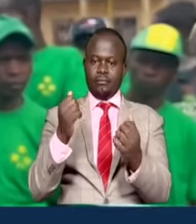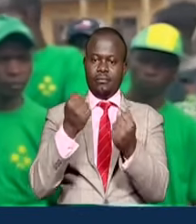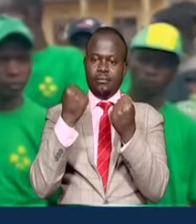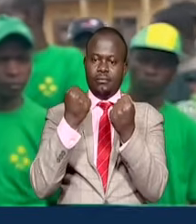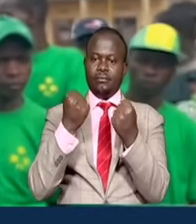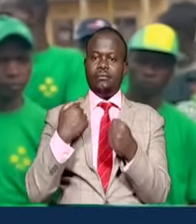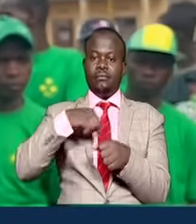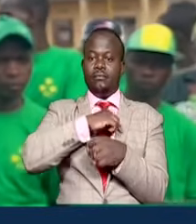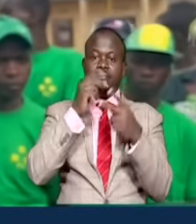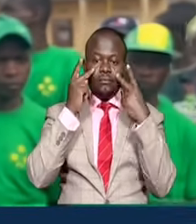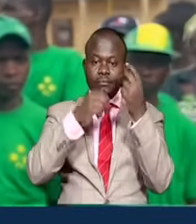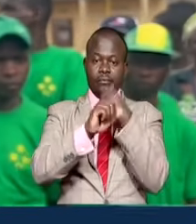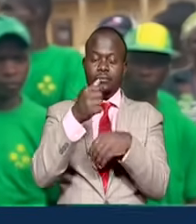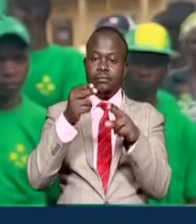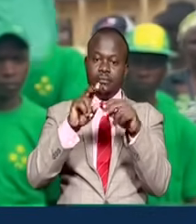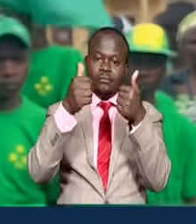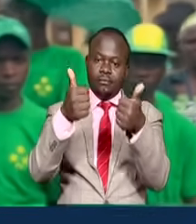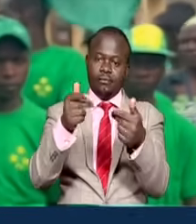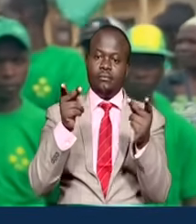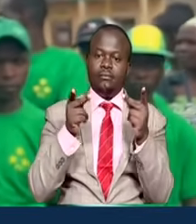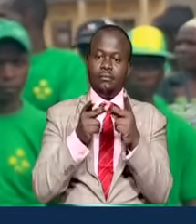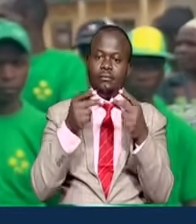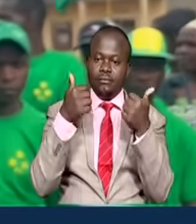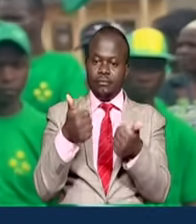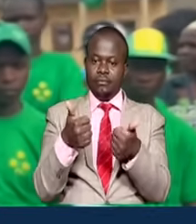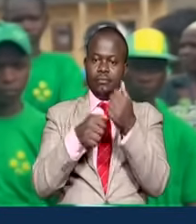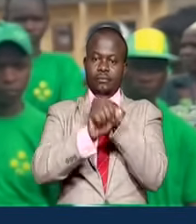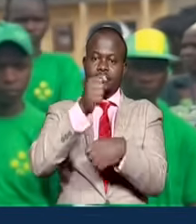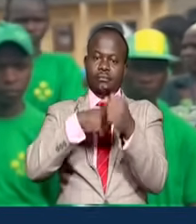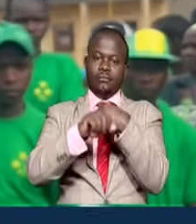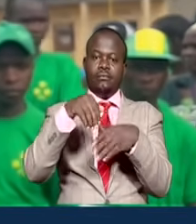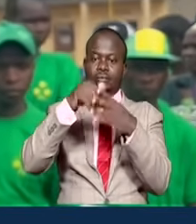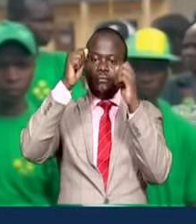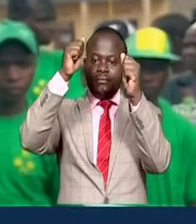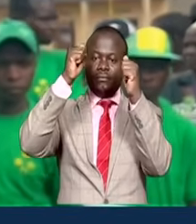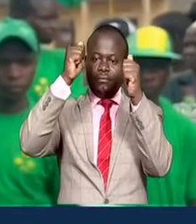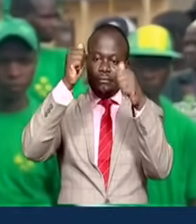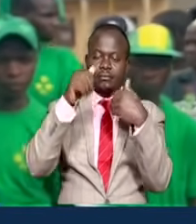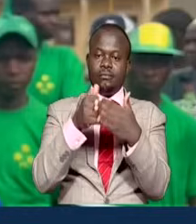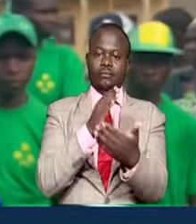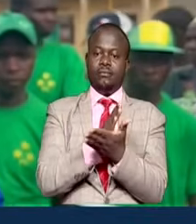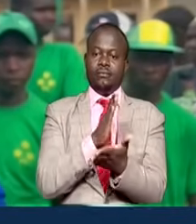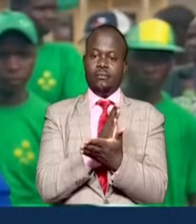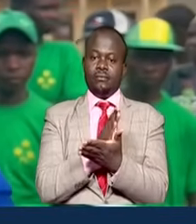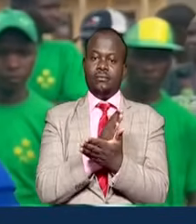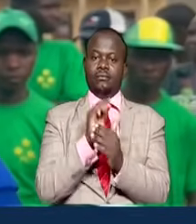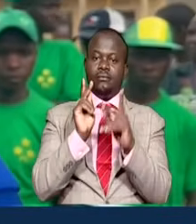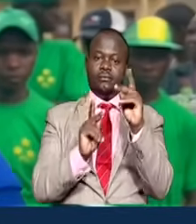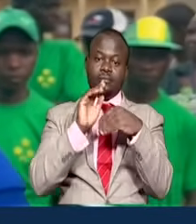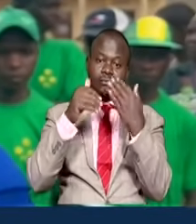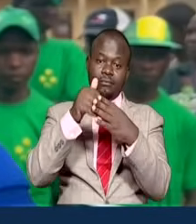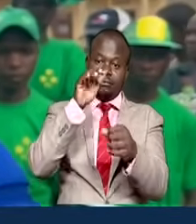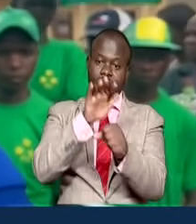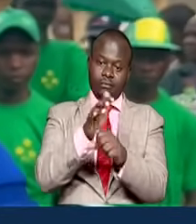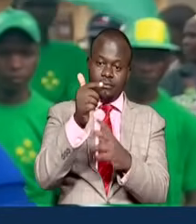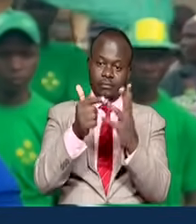Turabona rero ibikorwa birimo kugenda neza ahantu habera ibikorwa byo kwamamaza, rwose abaturage baritabira. Ibi